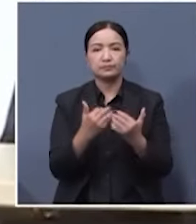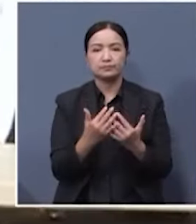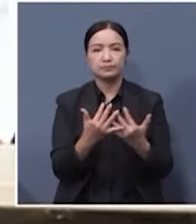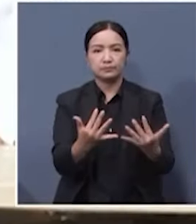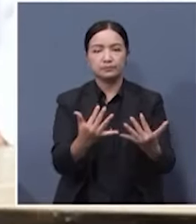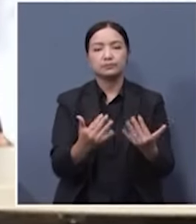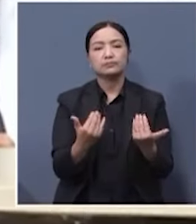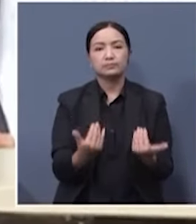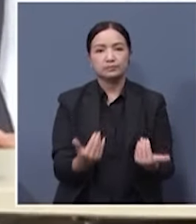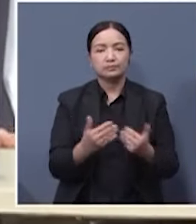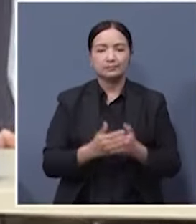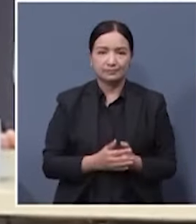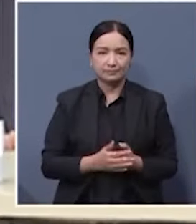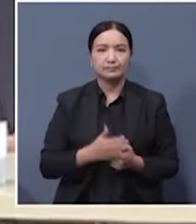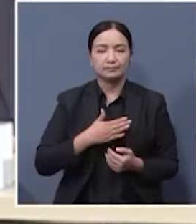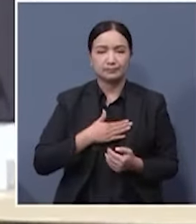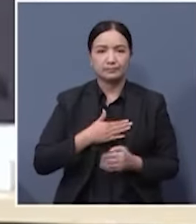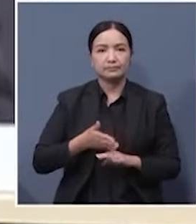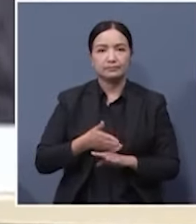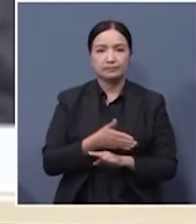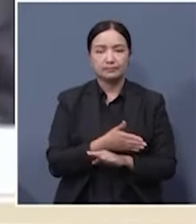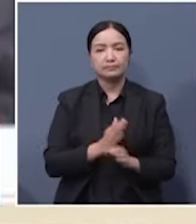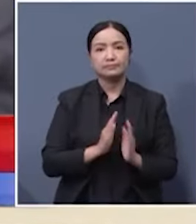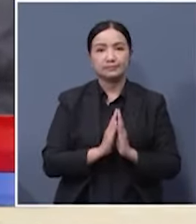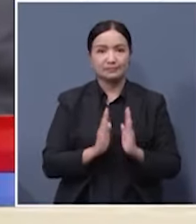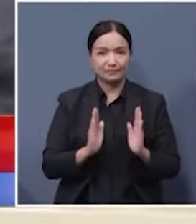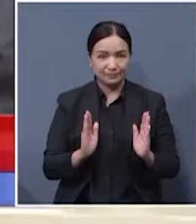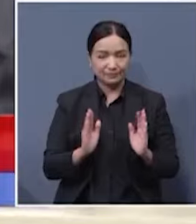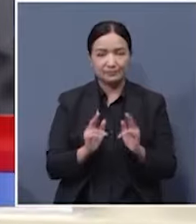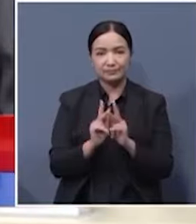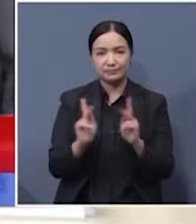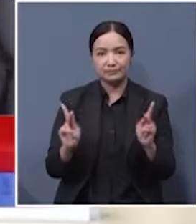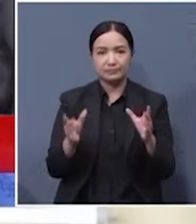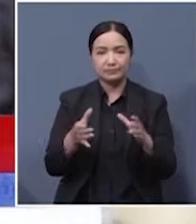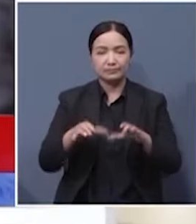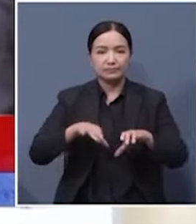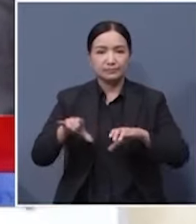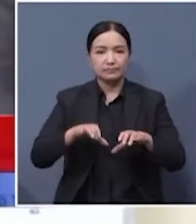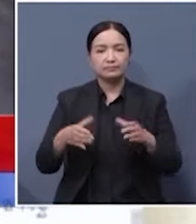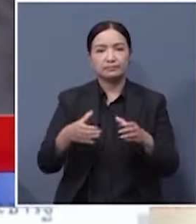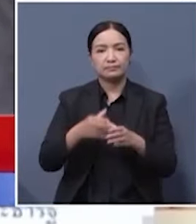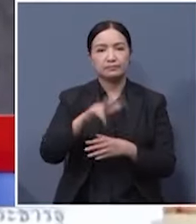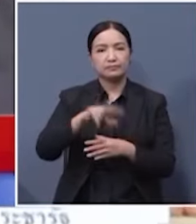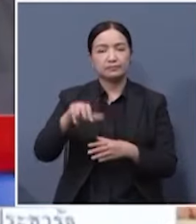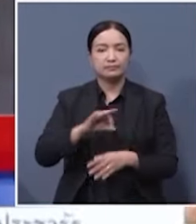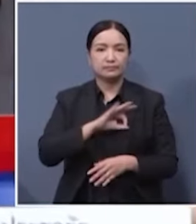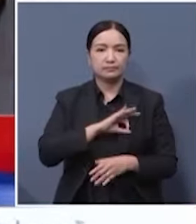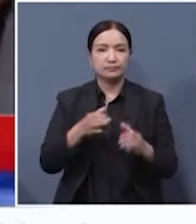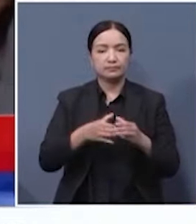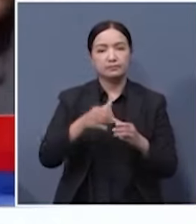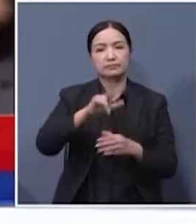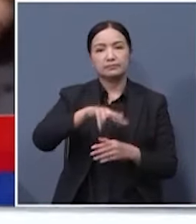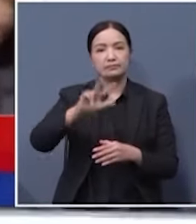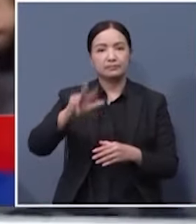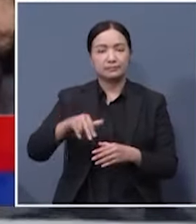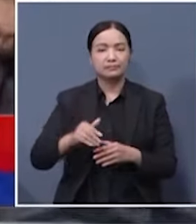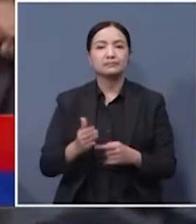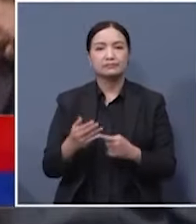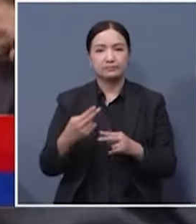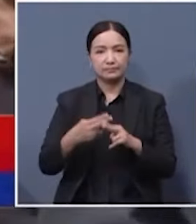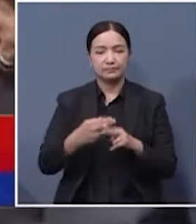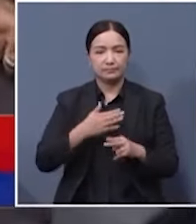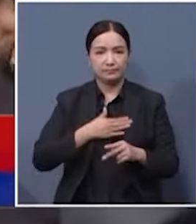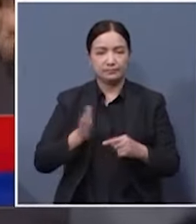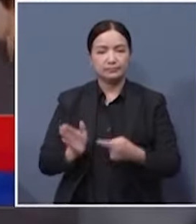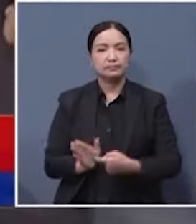ะก่อนอื่นเลยค่ะดิฉันขอบคุณนะคะกรรมการบริหารพรรคเพื่อไทยสมาชิกพรรคเพื่อไทยที่ได้เสนอ